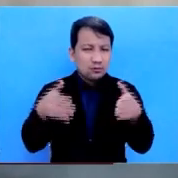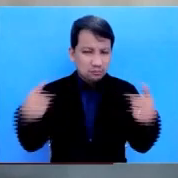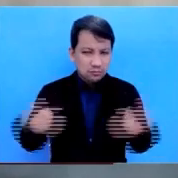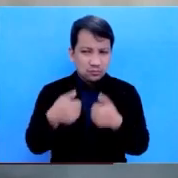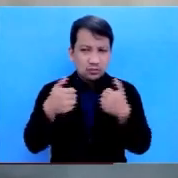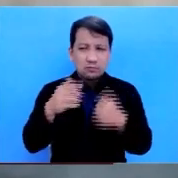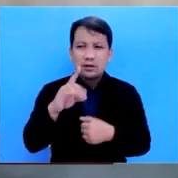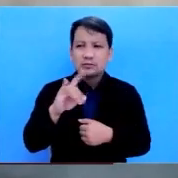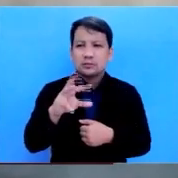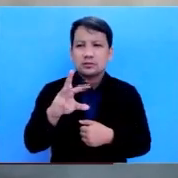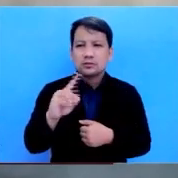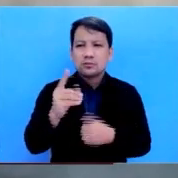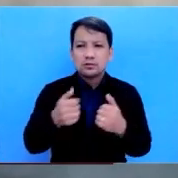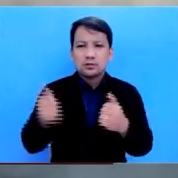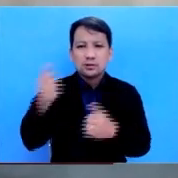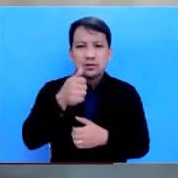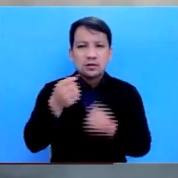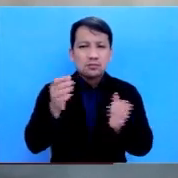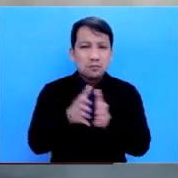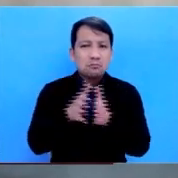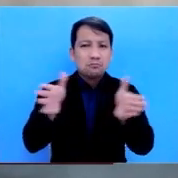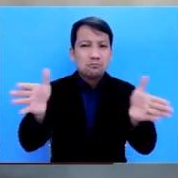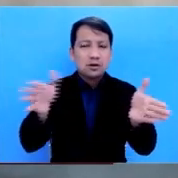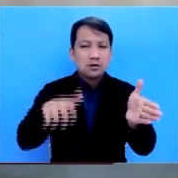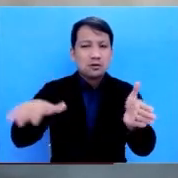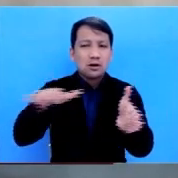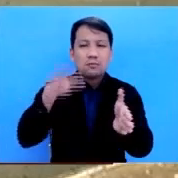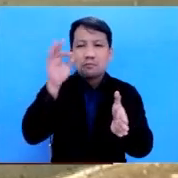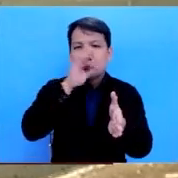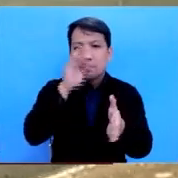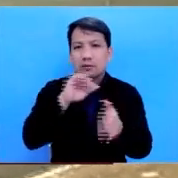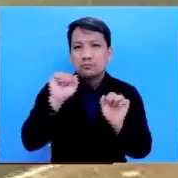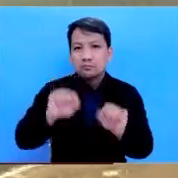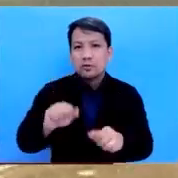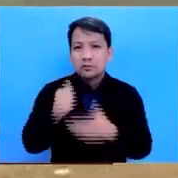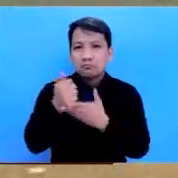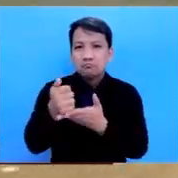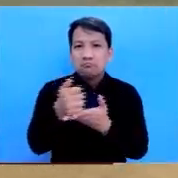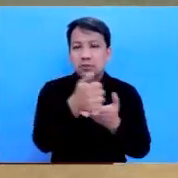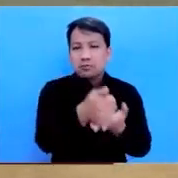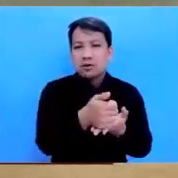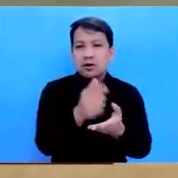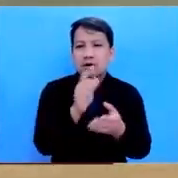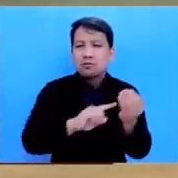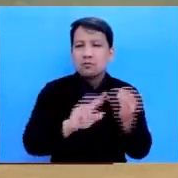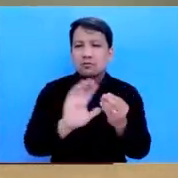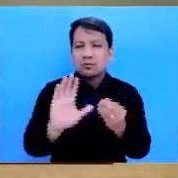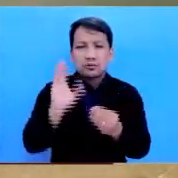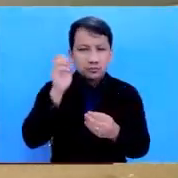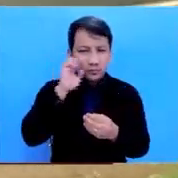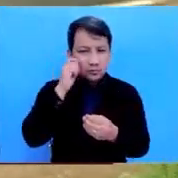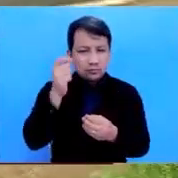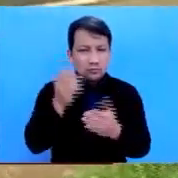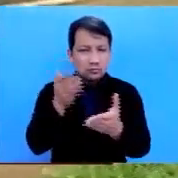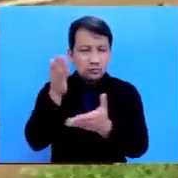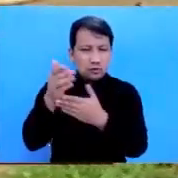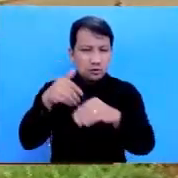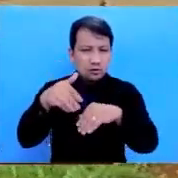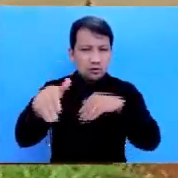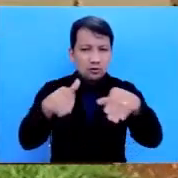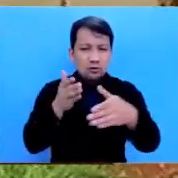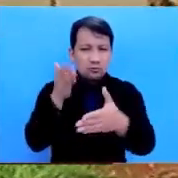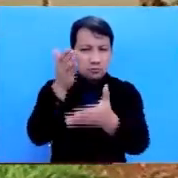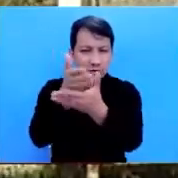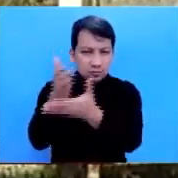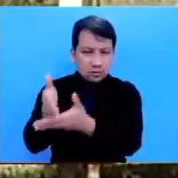DSWD. Mas marami Pilipino ang matutulungan. Titiyakin din daw ni Tulfo na maaabot na mga mahihirap ang kanyang